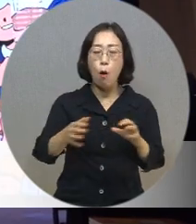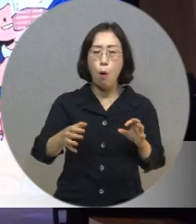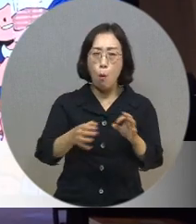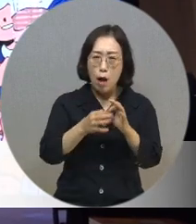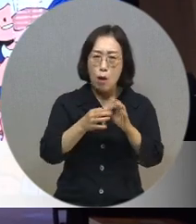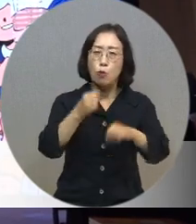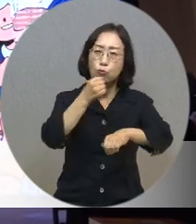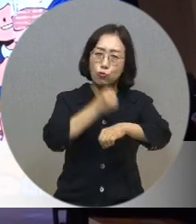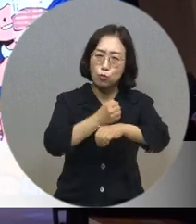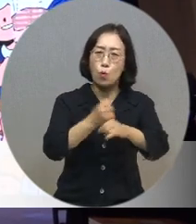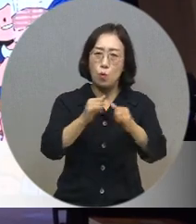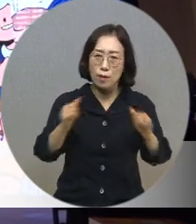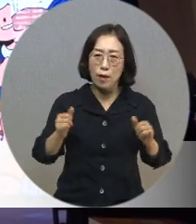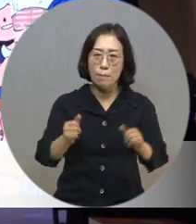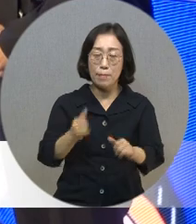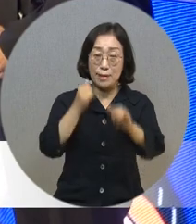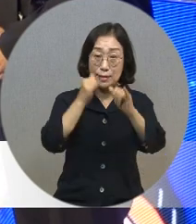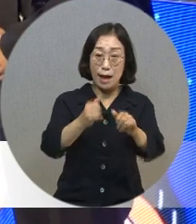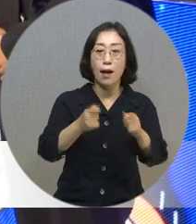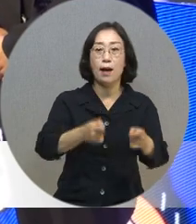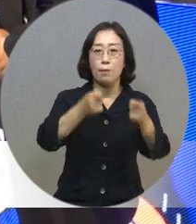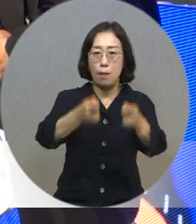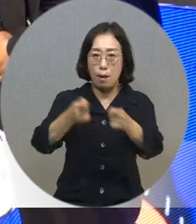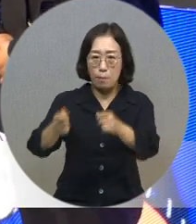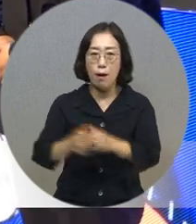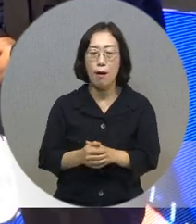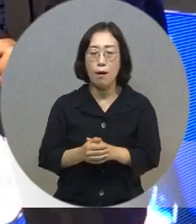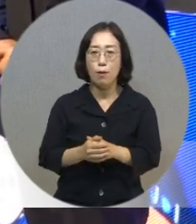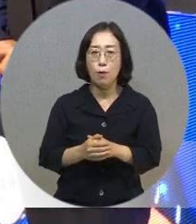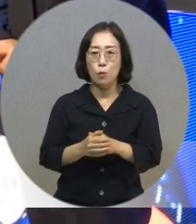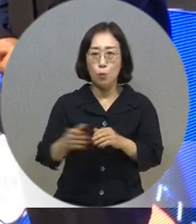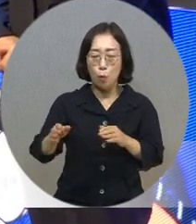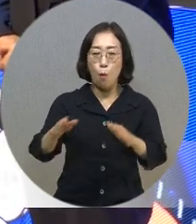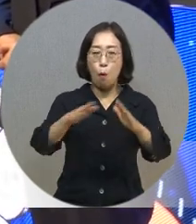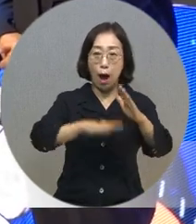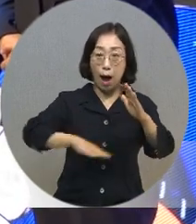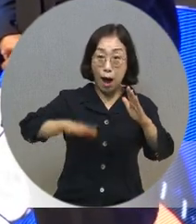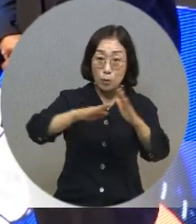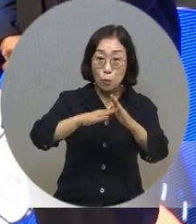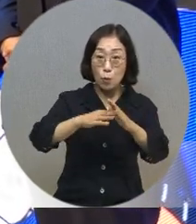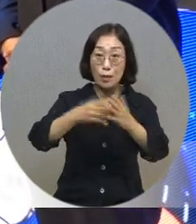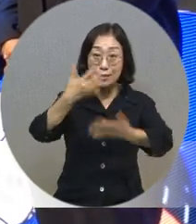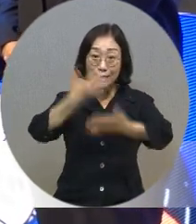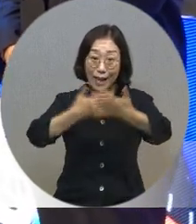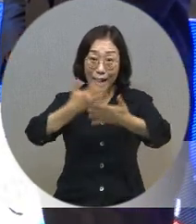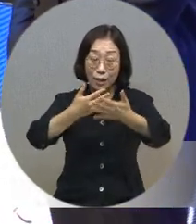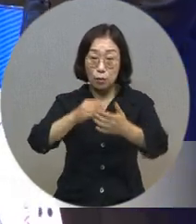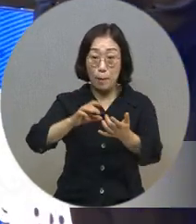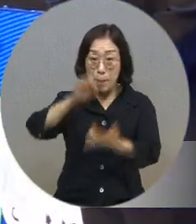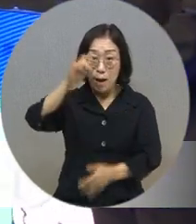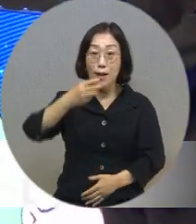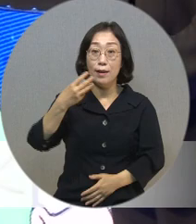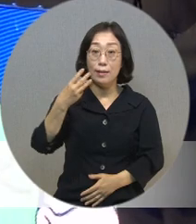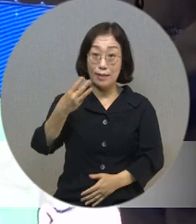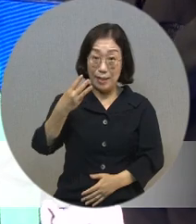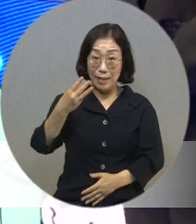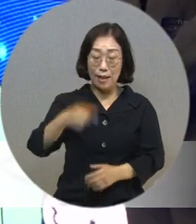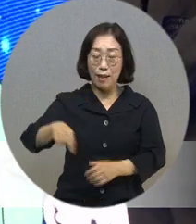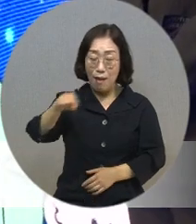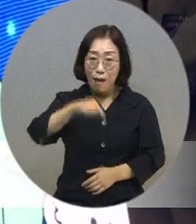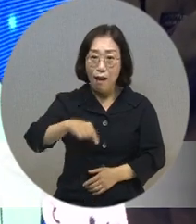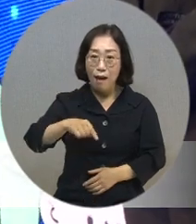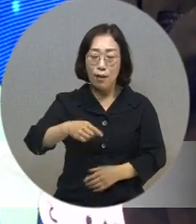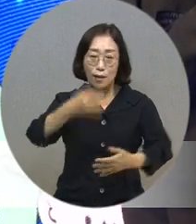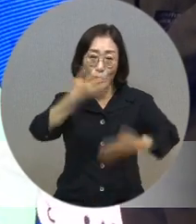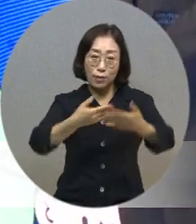유공자를 표창하고 광양에 가족애라는 주제의 쇼 명상 공모작을 시상하며 당선작